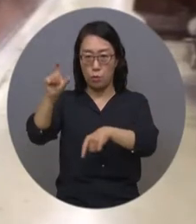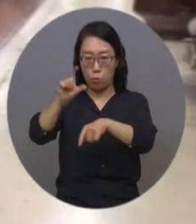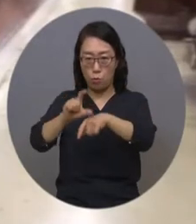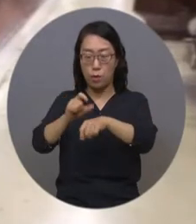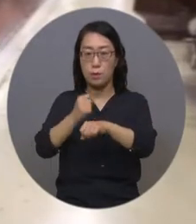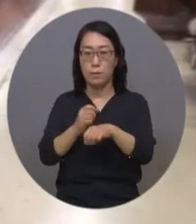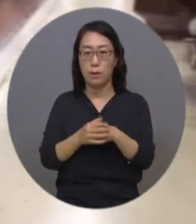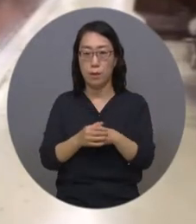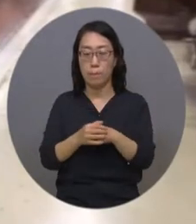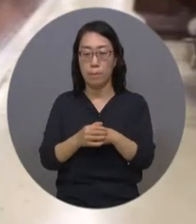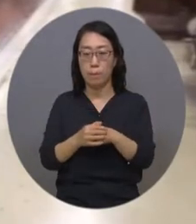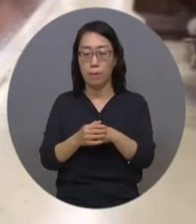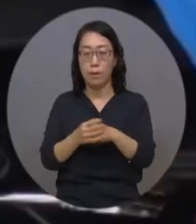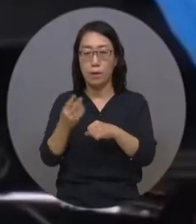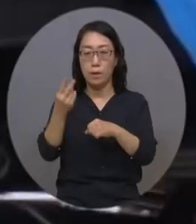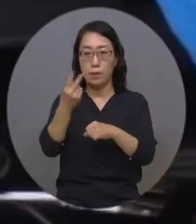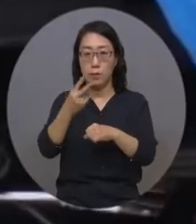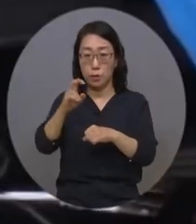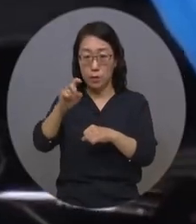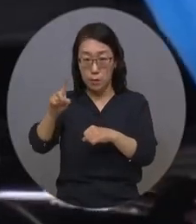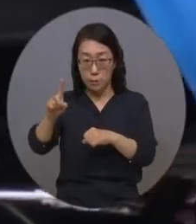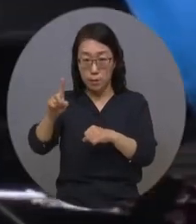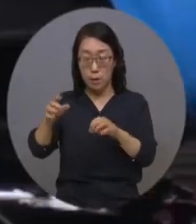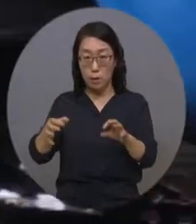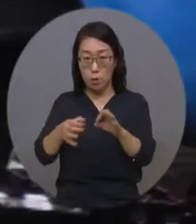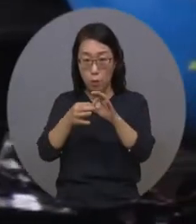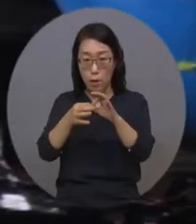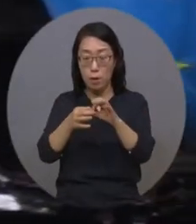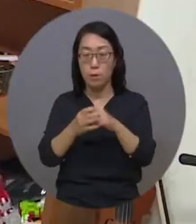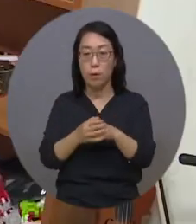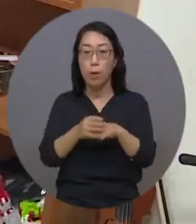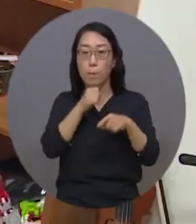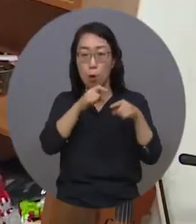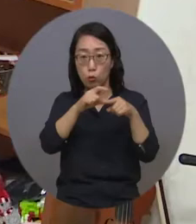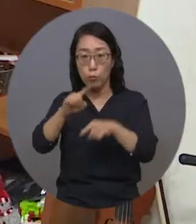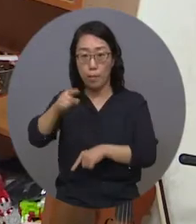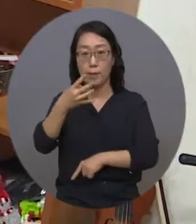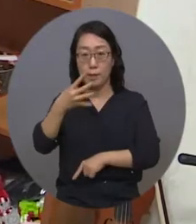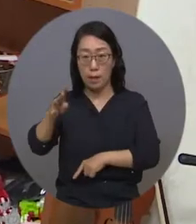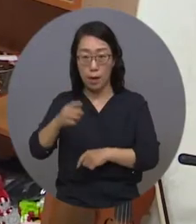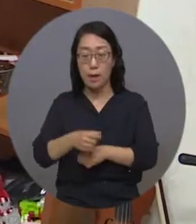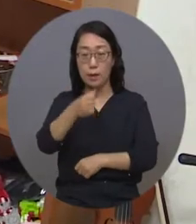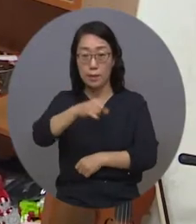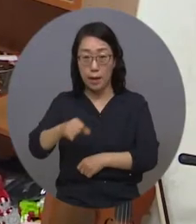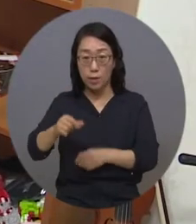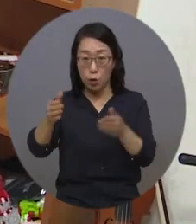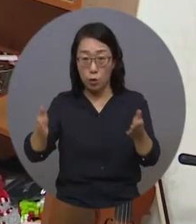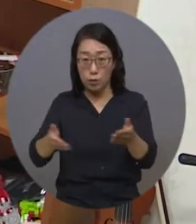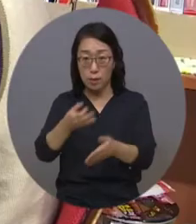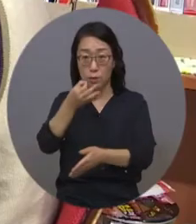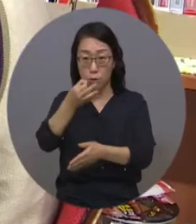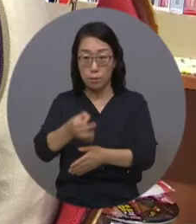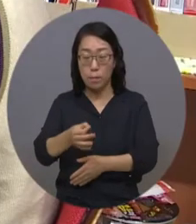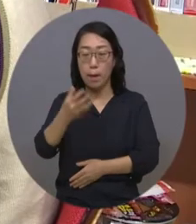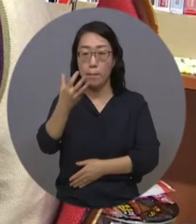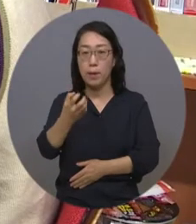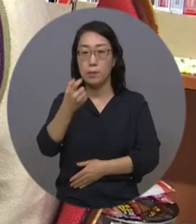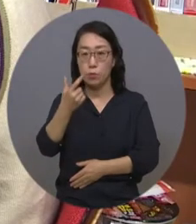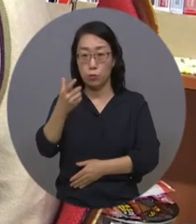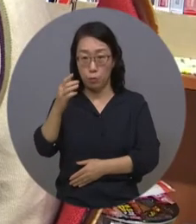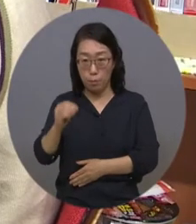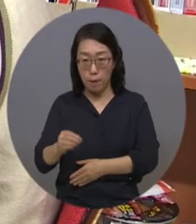2020년 귀속 근로장려금 평균 지급액은 104만 원, 자녀 장려금 평균 지급액은 86만